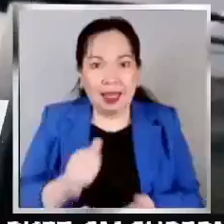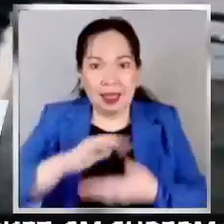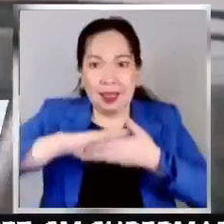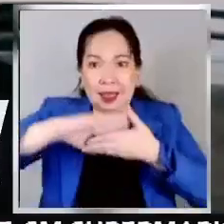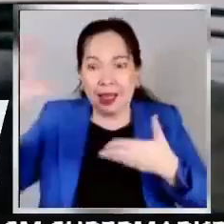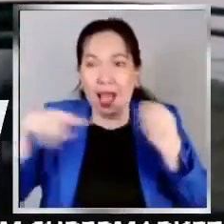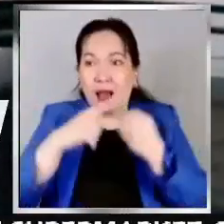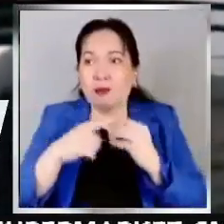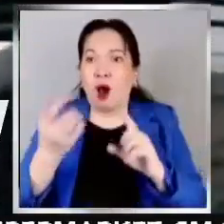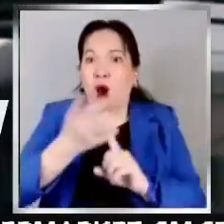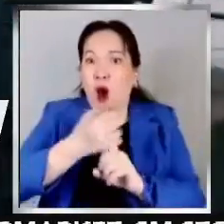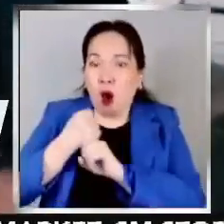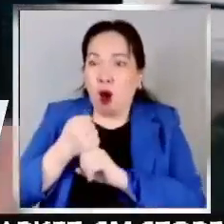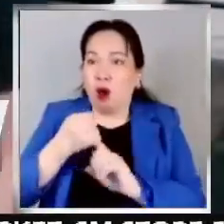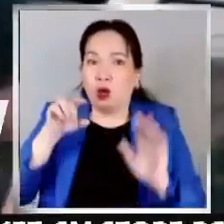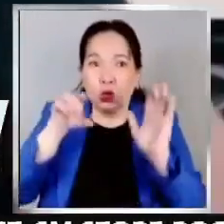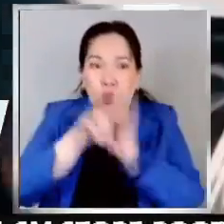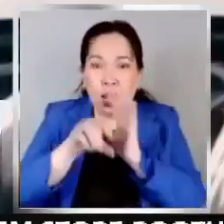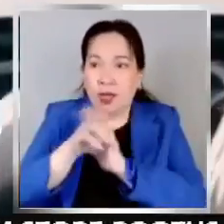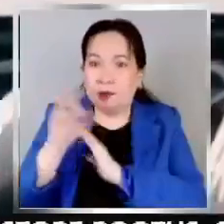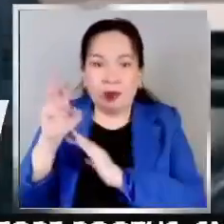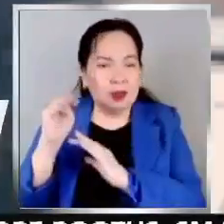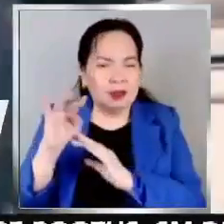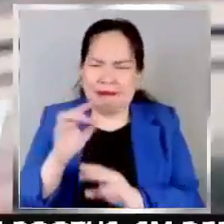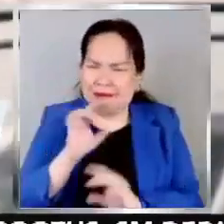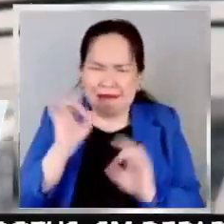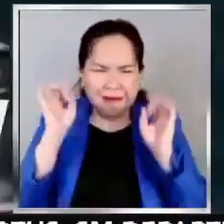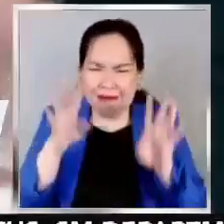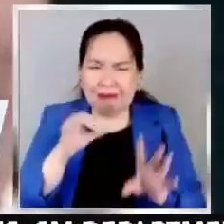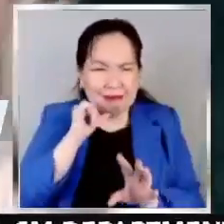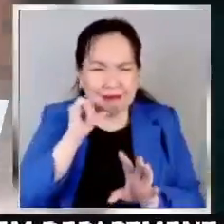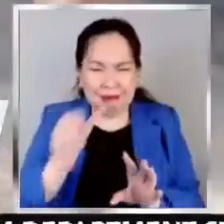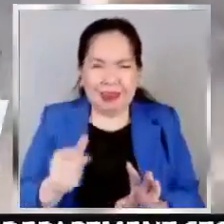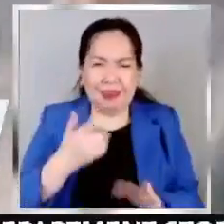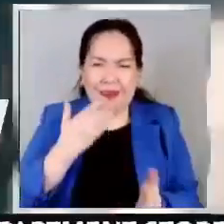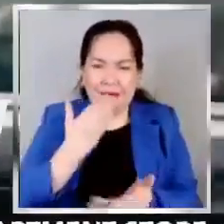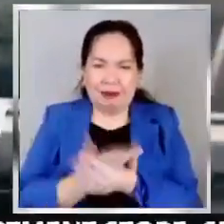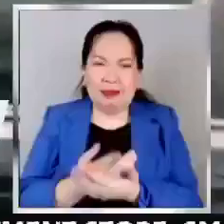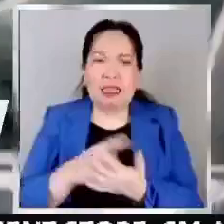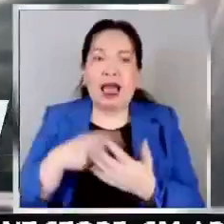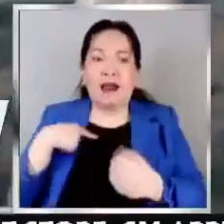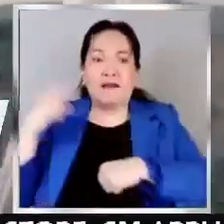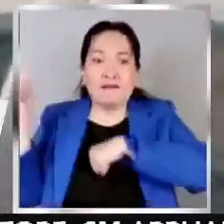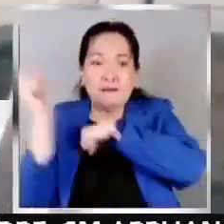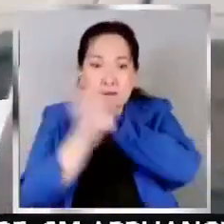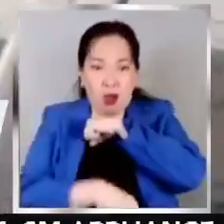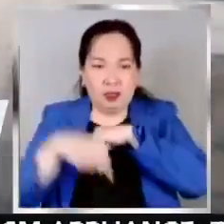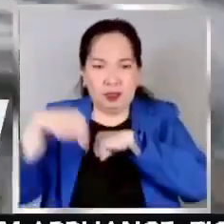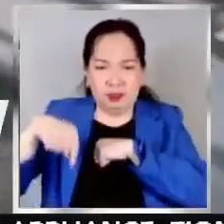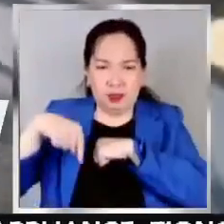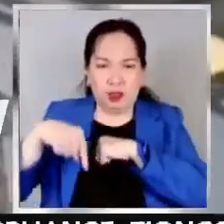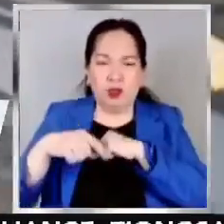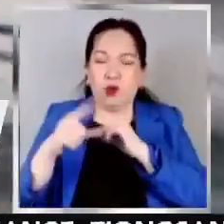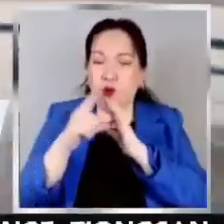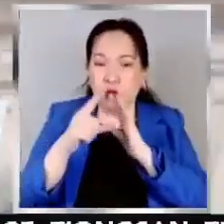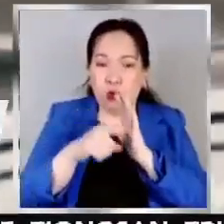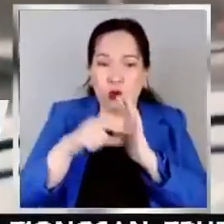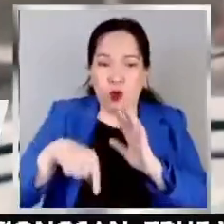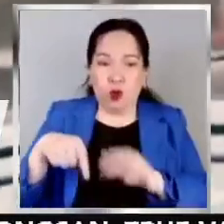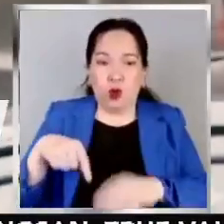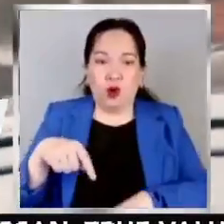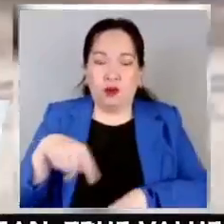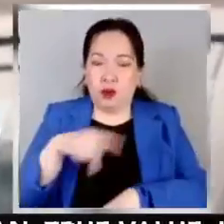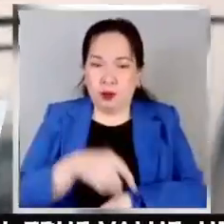ng krimen sapagkat yan po ay may kaukulang parusa. Ano po? Sa Revised Penal Code, Article 153, tumults and